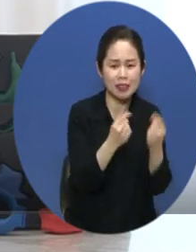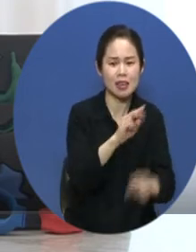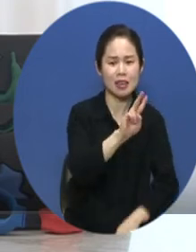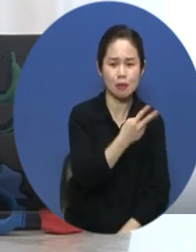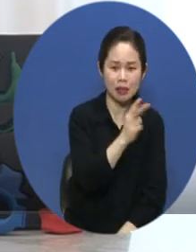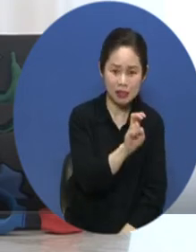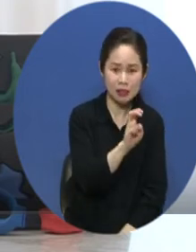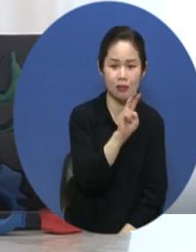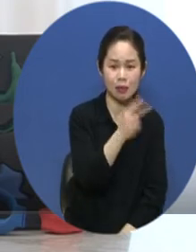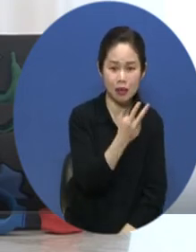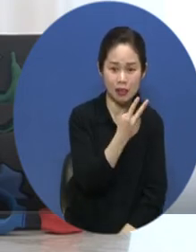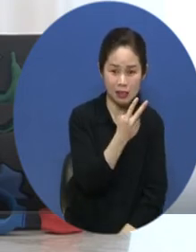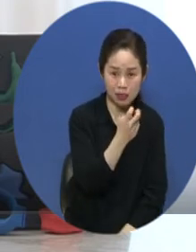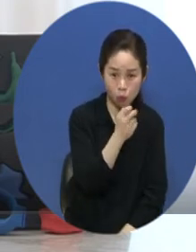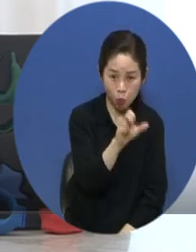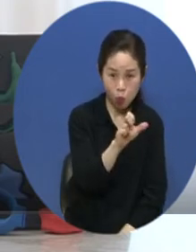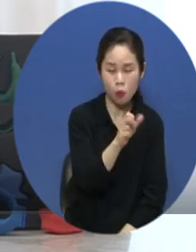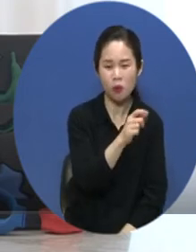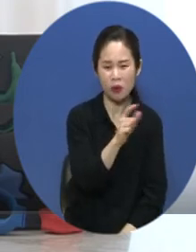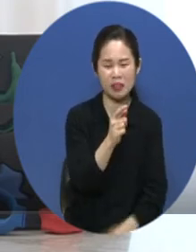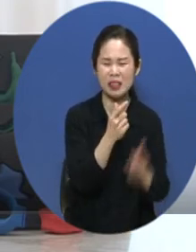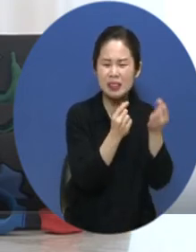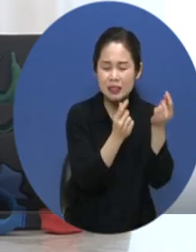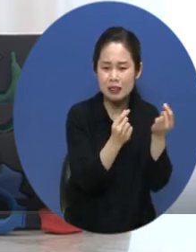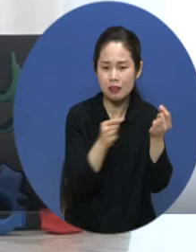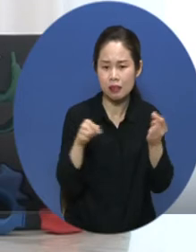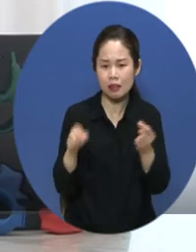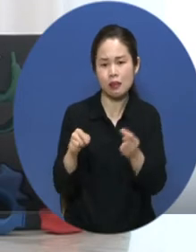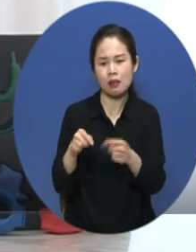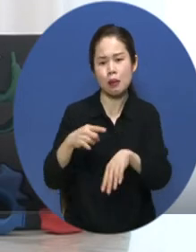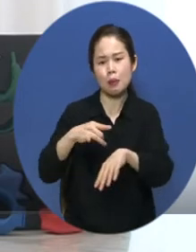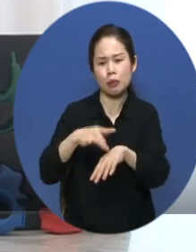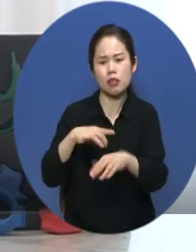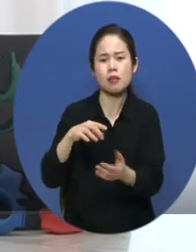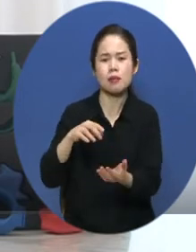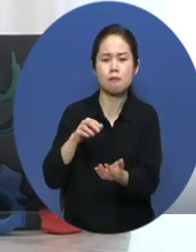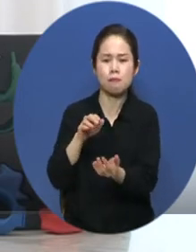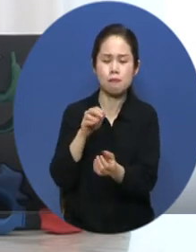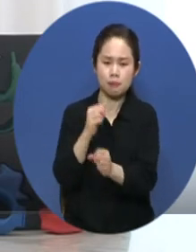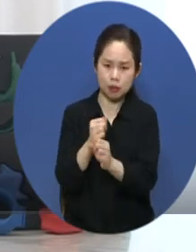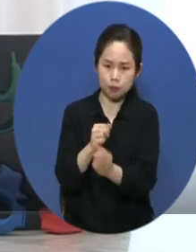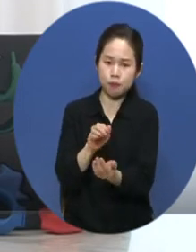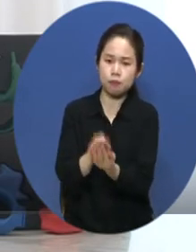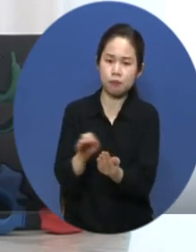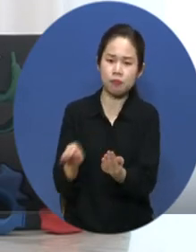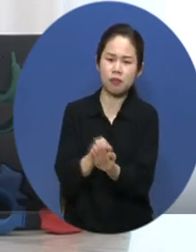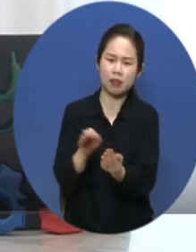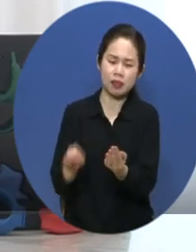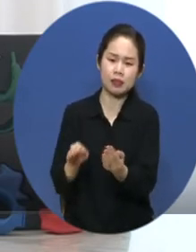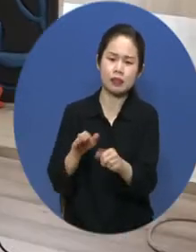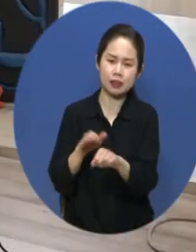뭐 대부분 이제 그런 부분에서 충당을 했던 걸로 알고 있습니다.